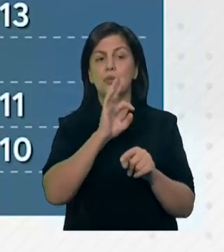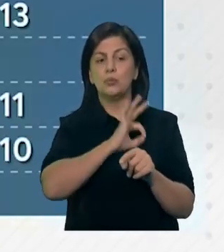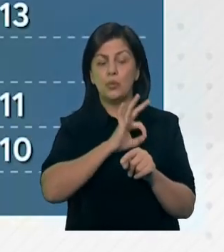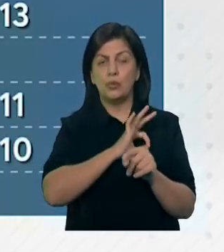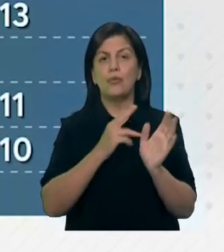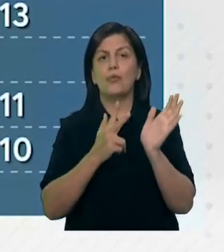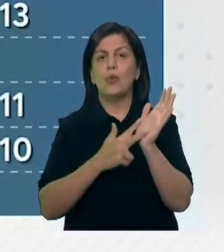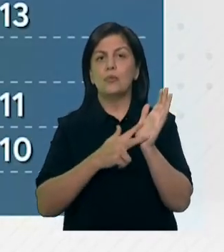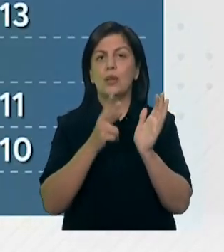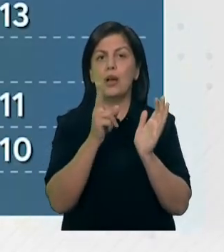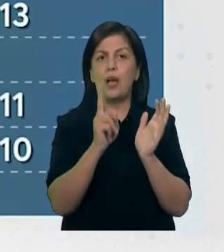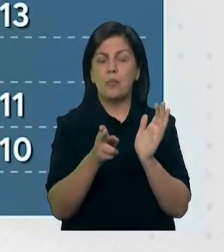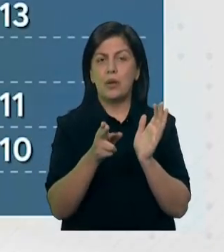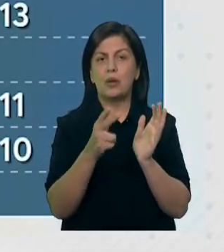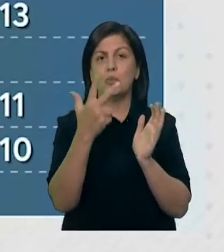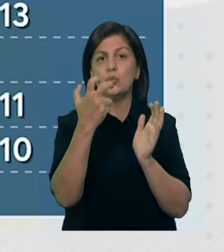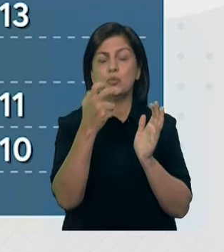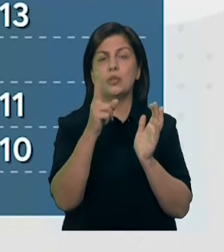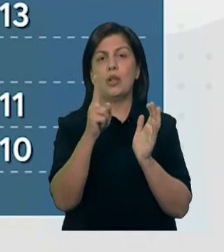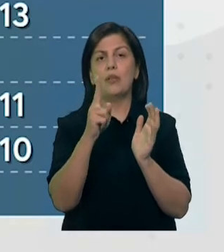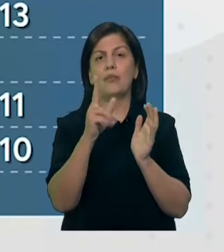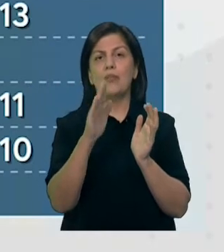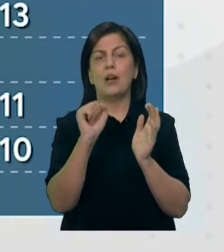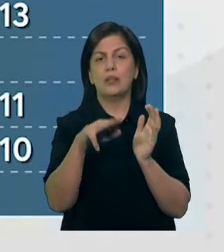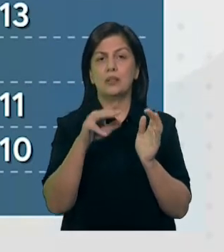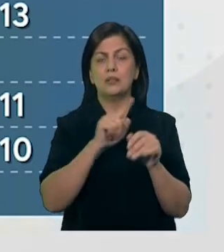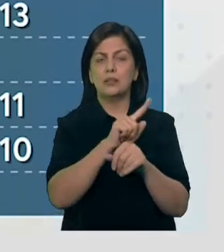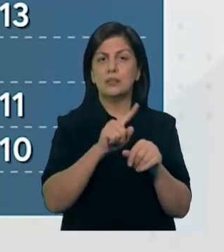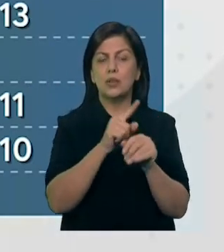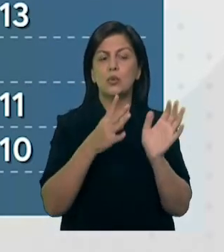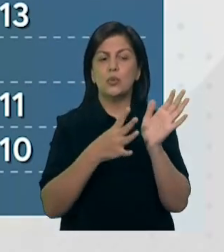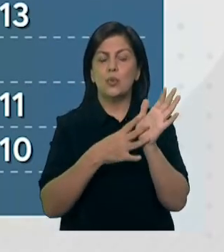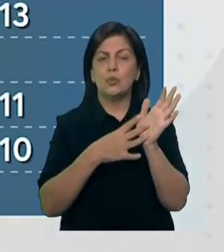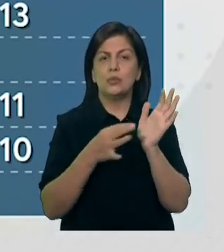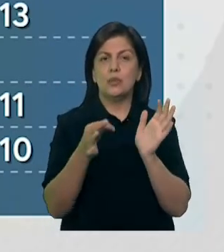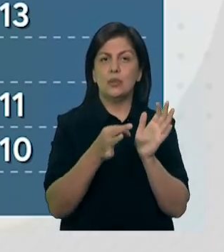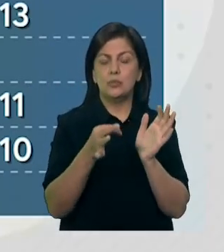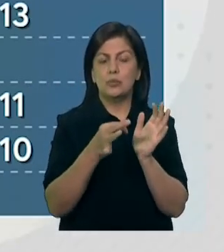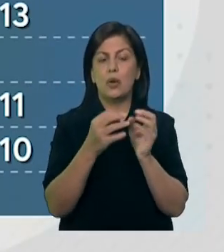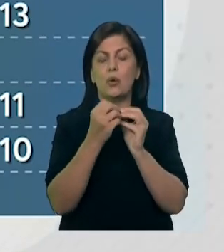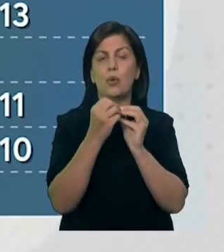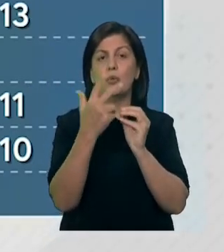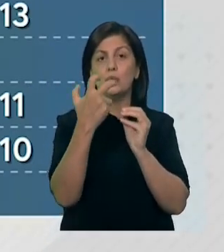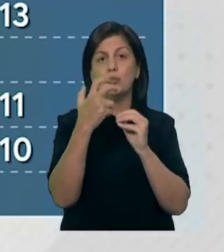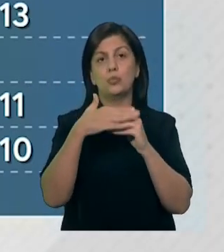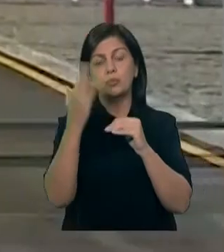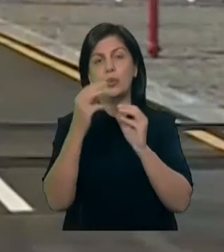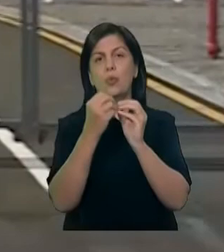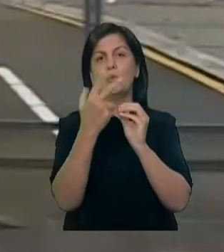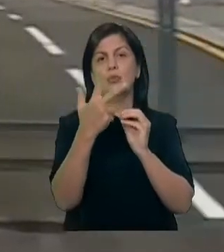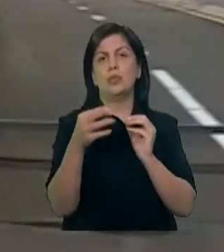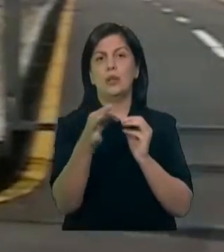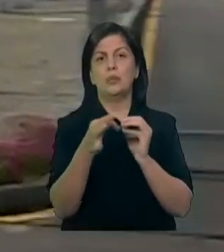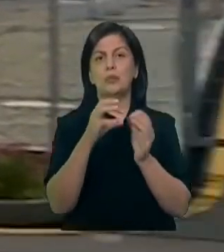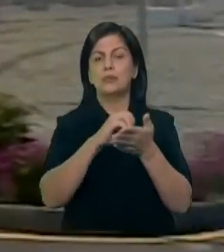qəpik, 200 kilovat saat, 300 kilovat saat arası 9 qəpik, 300 kilovat saatdan yuxarı isə 13 qəpik tarif müəyyənləşdirilib. Bundan